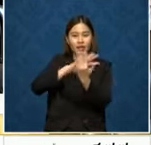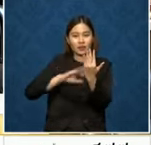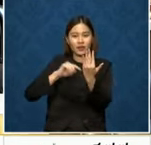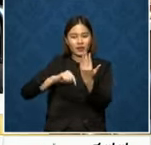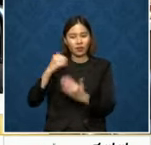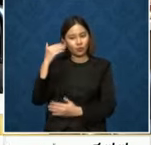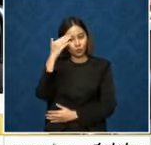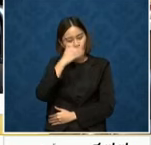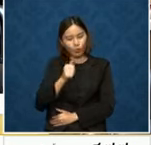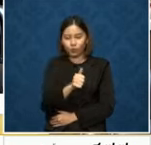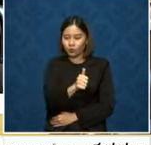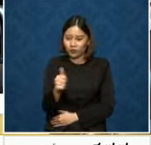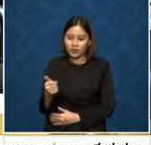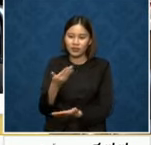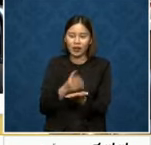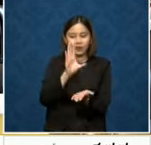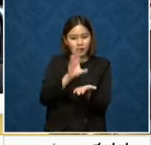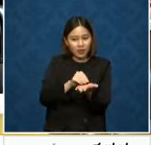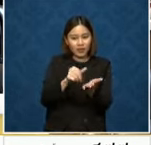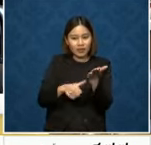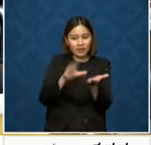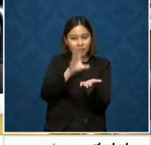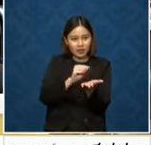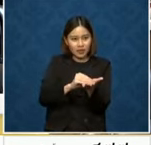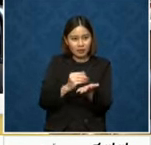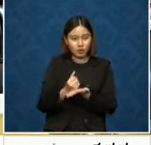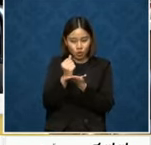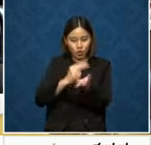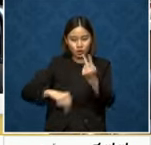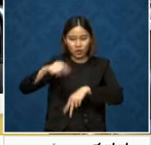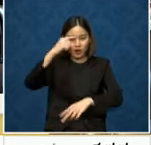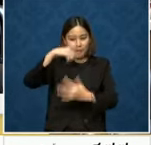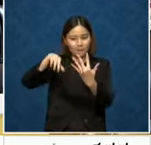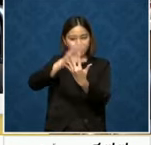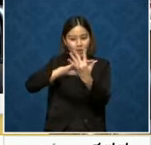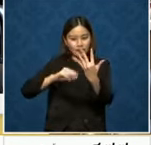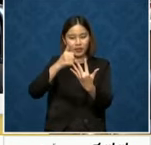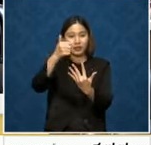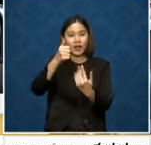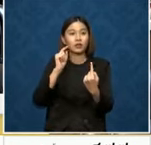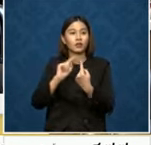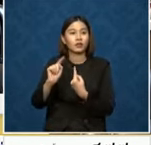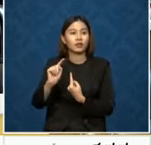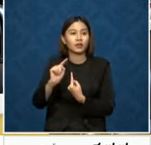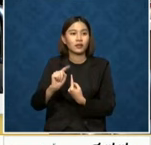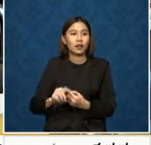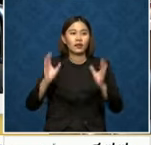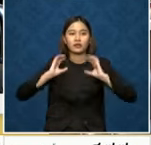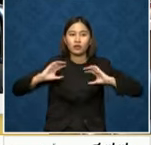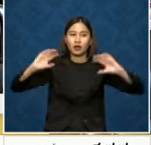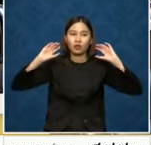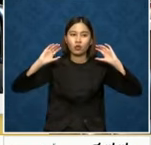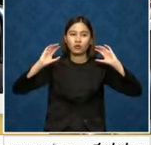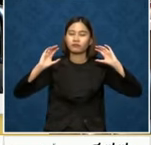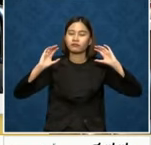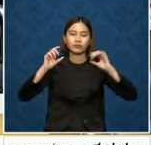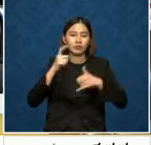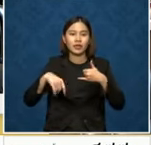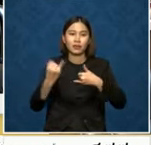าอยู่แล้วก็ได้เงินจากภาษีตรงนี้มาทำธนุบำรุงประเทศตอนนี้มันเข้ากับข้าราชการไม่ดีบางคนแ